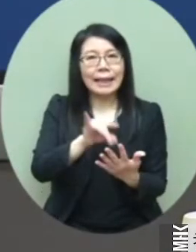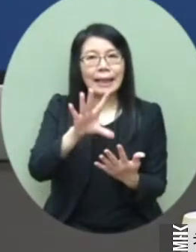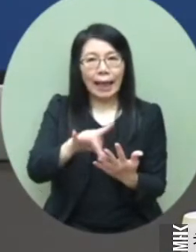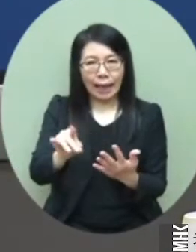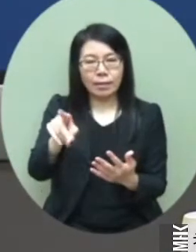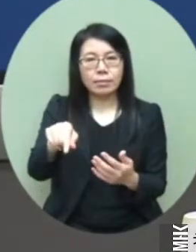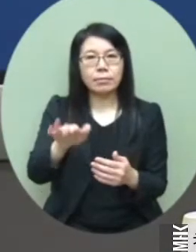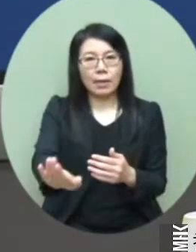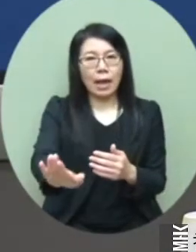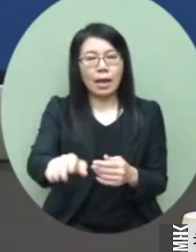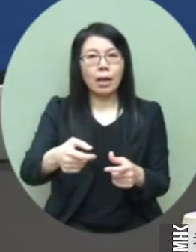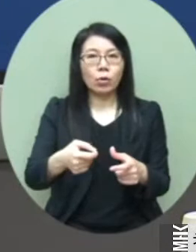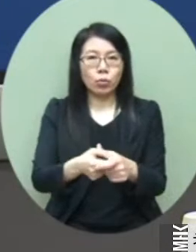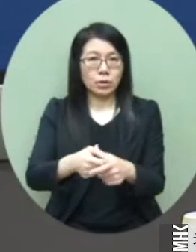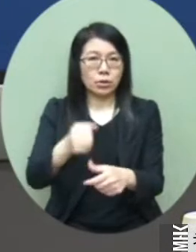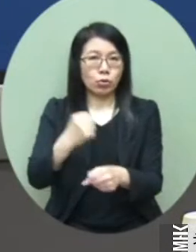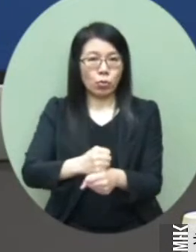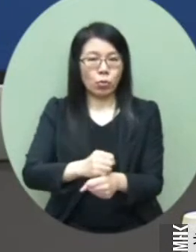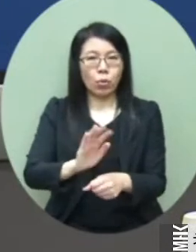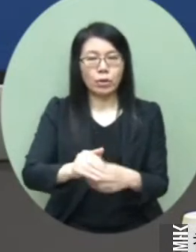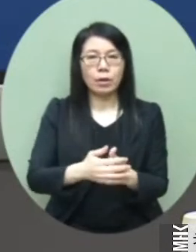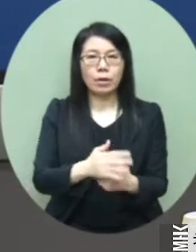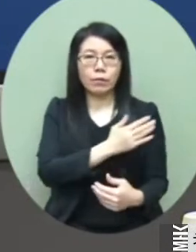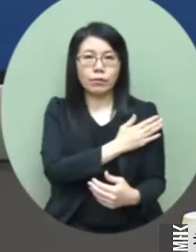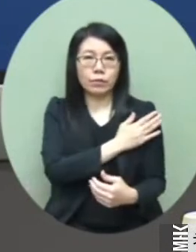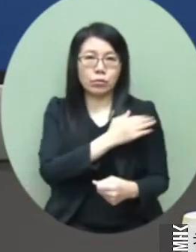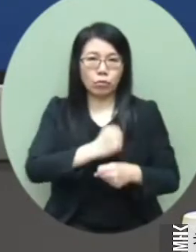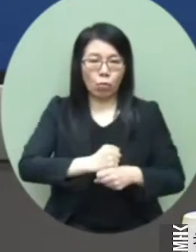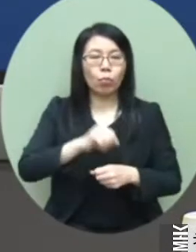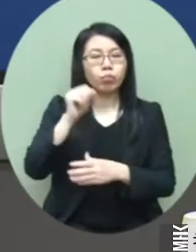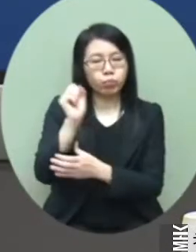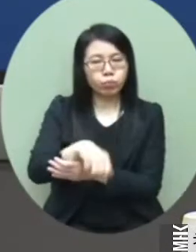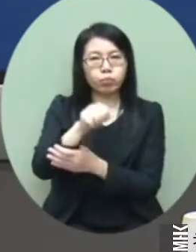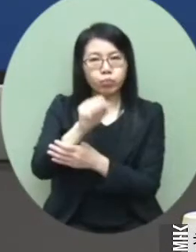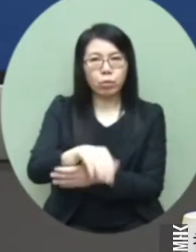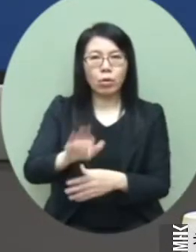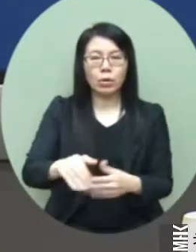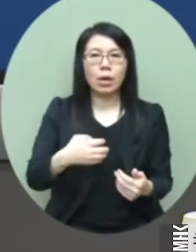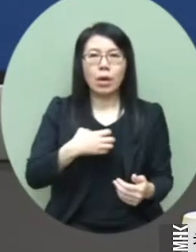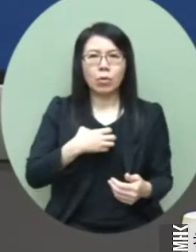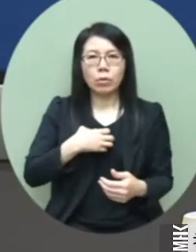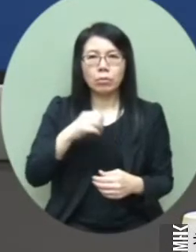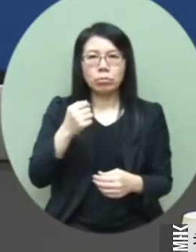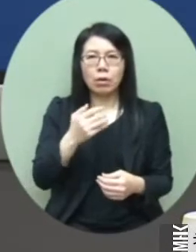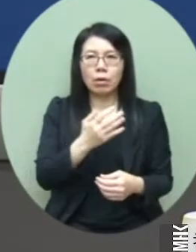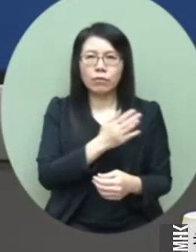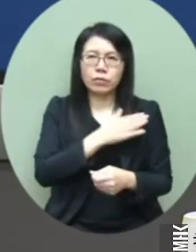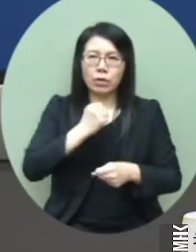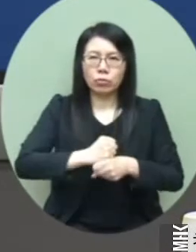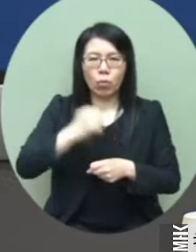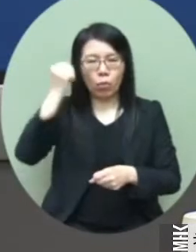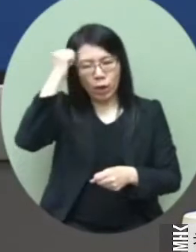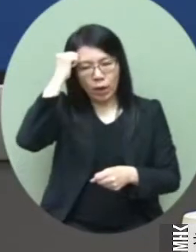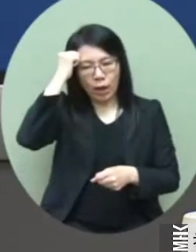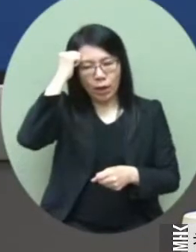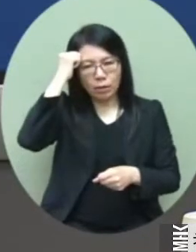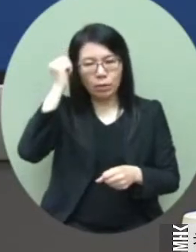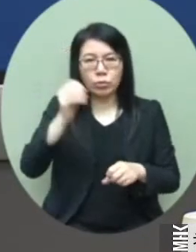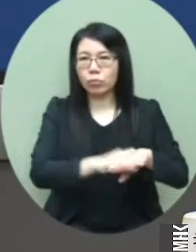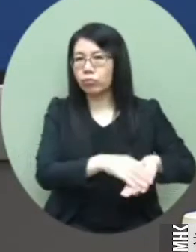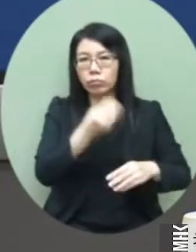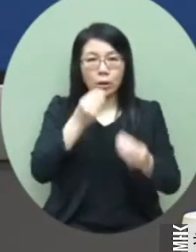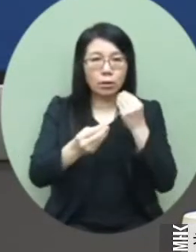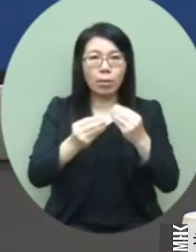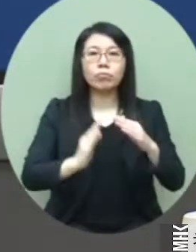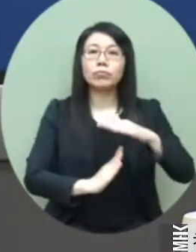做。執行上據我所知咧，就係佢哋係願意去執行。但如果佢覺得有執行困難咧，佢可以就唔選擇用呢